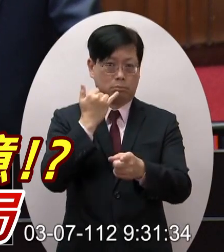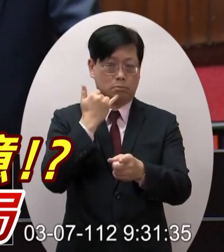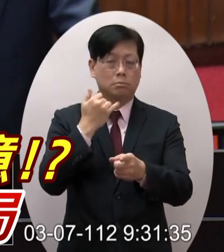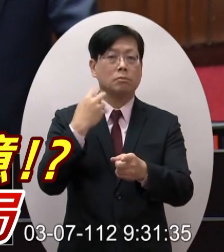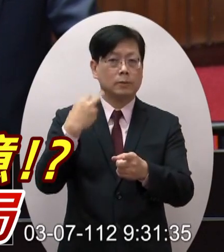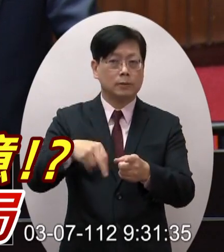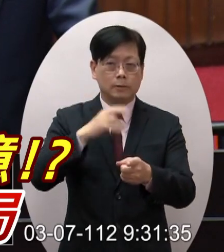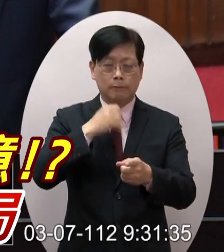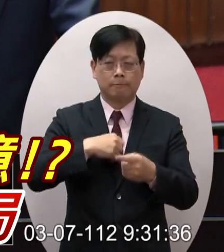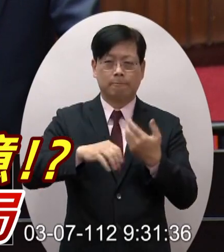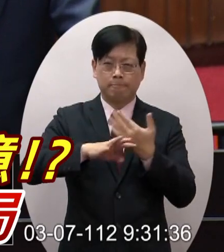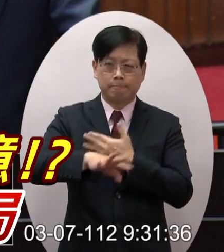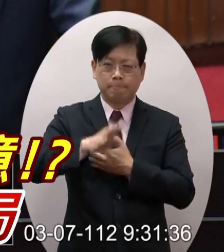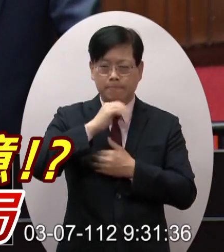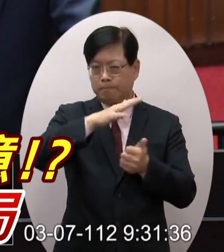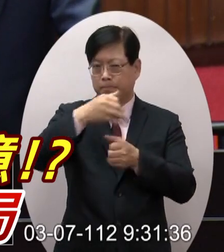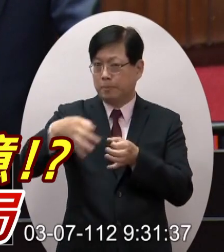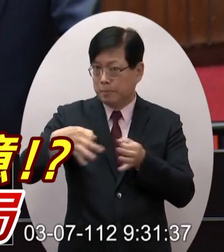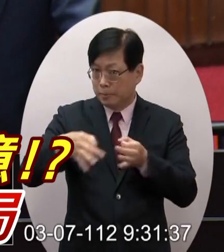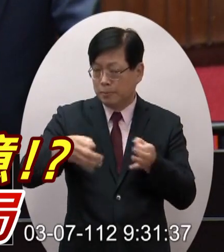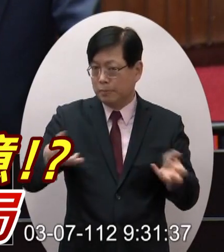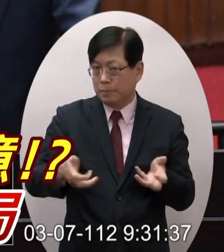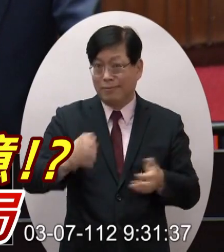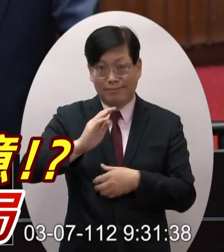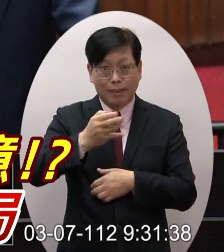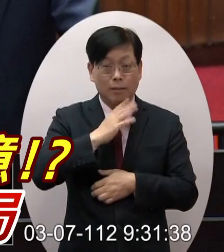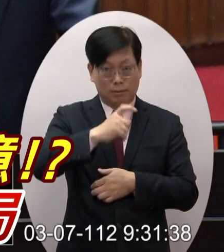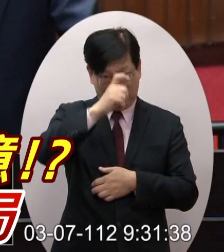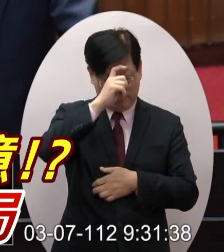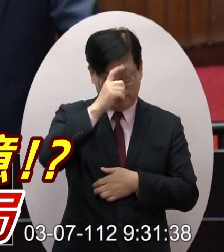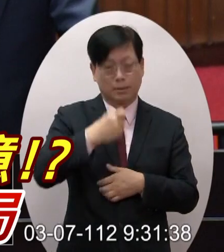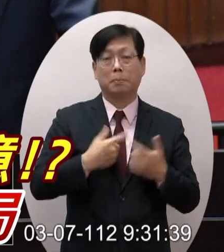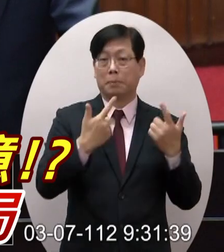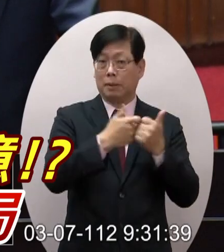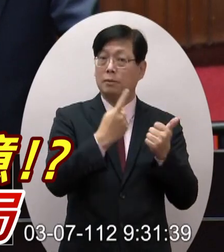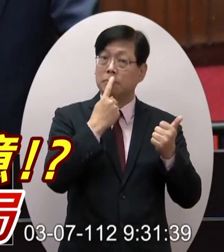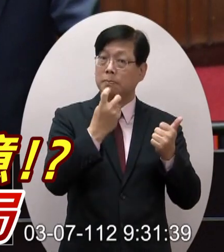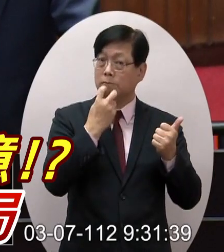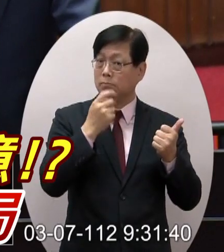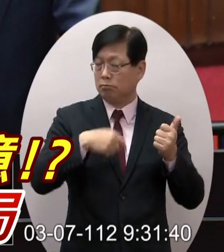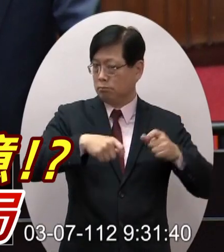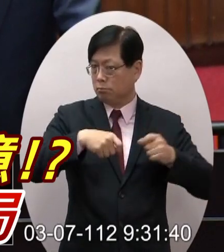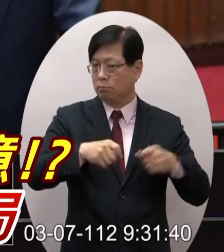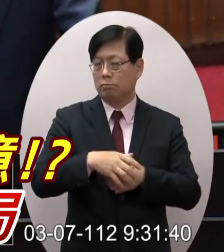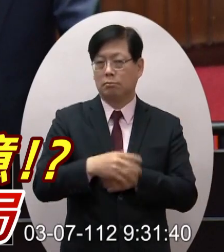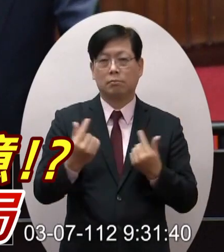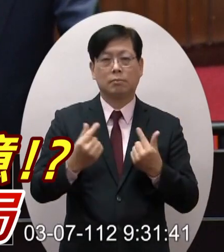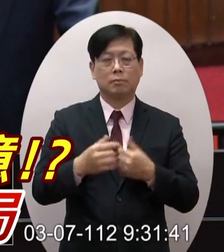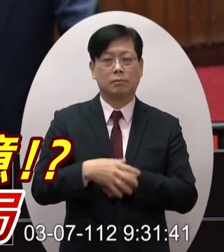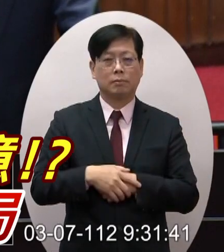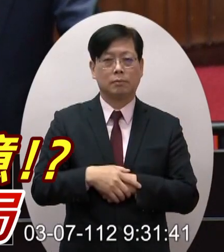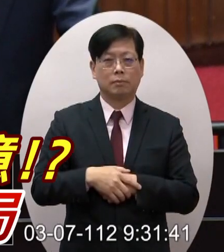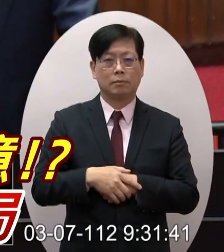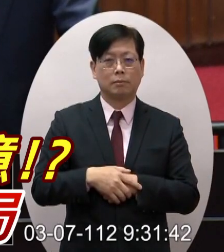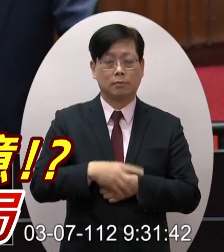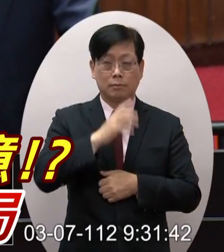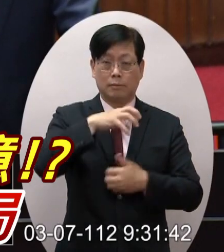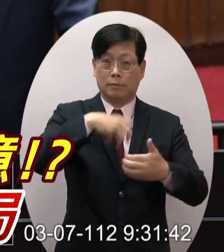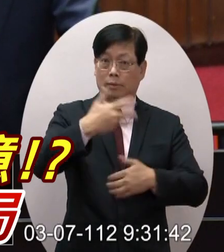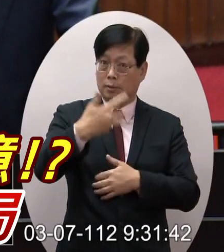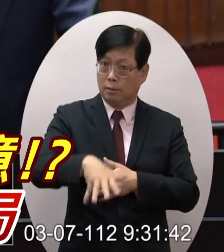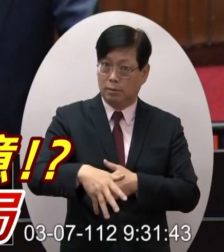去来去做相关的这个招商跟建设，但是我们希望还是要配合中央的政策，包含跟内